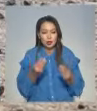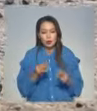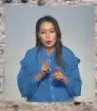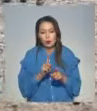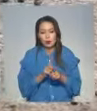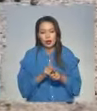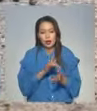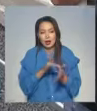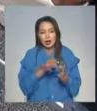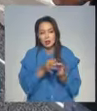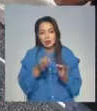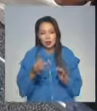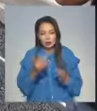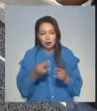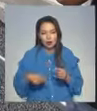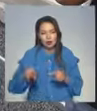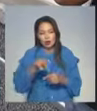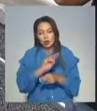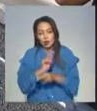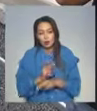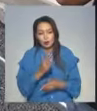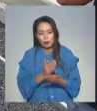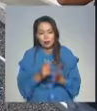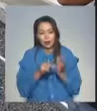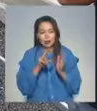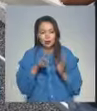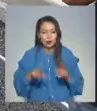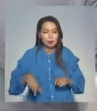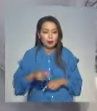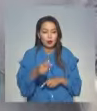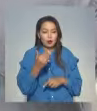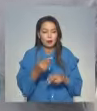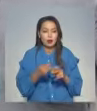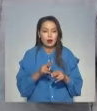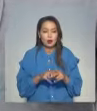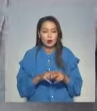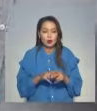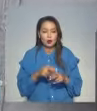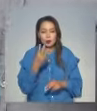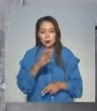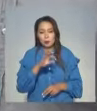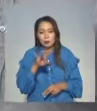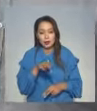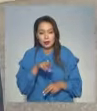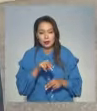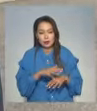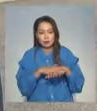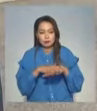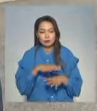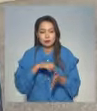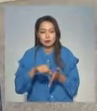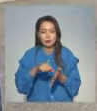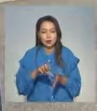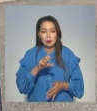болған қала сыртындағы айналма жол жөнделіп жатыр. Ұзындығы 6 шақырымдық күре жолды кеңейтіп қайта салуға 4 миллиард теңге бөлініпті. Батыс